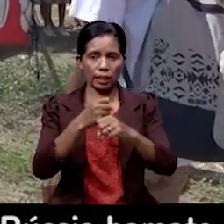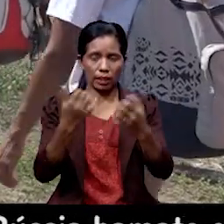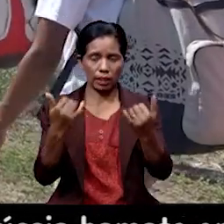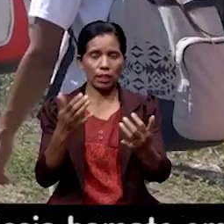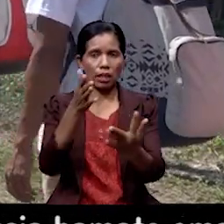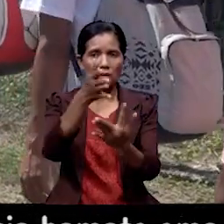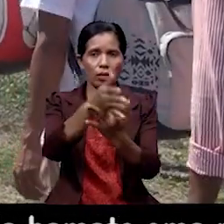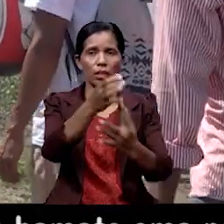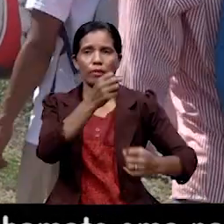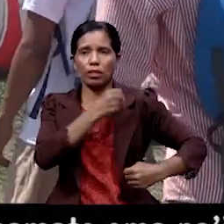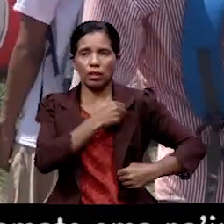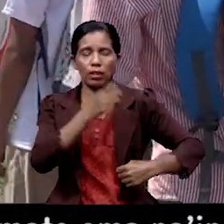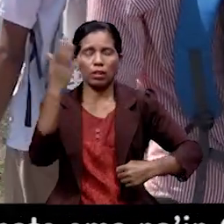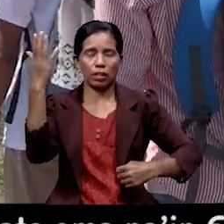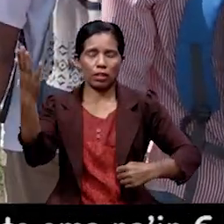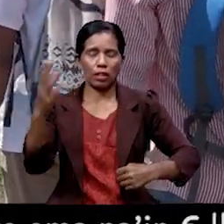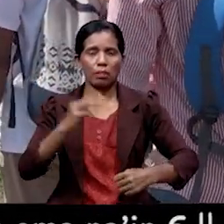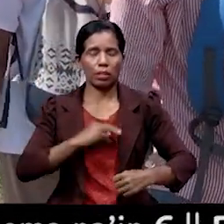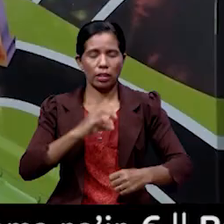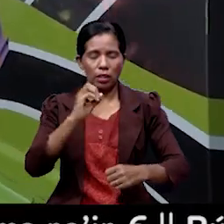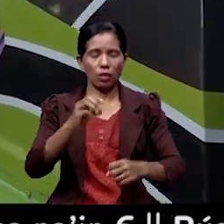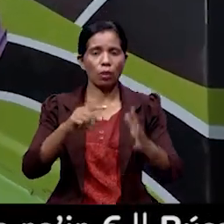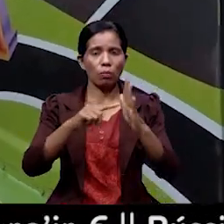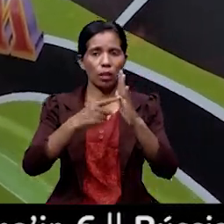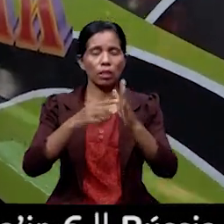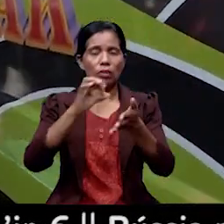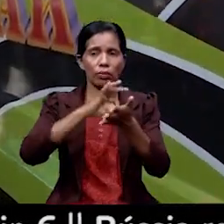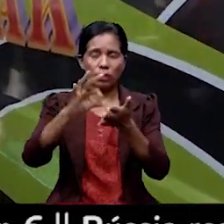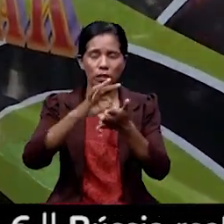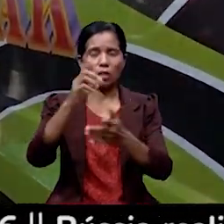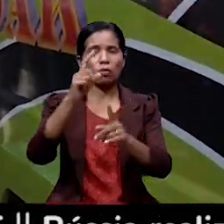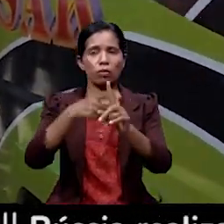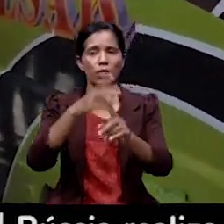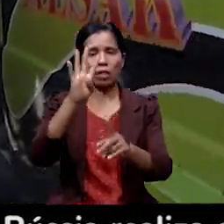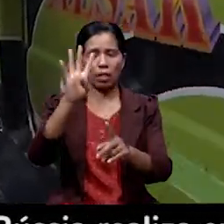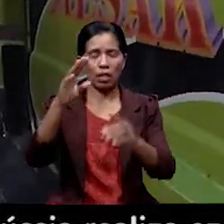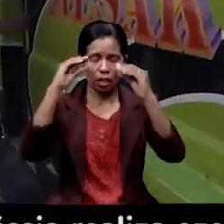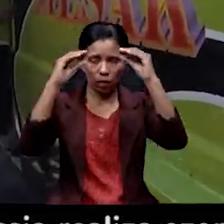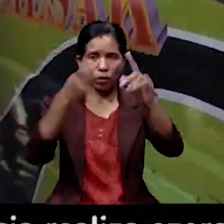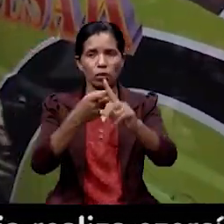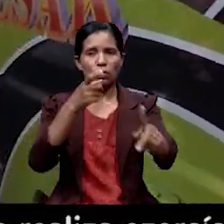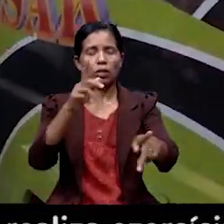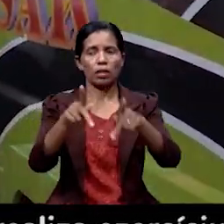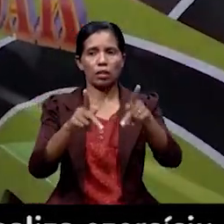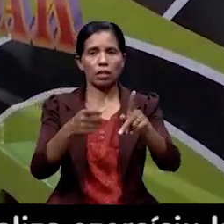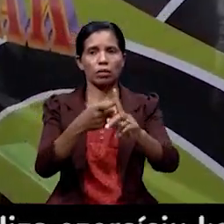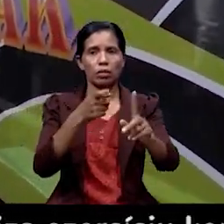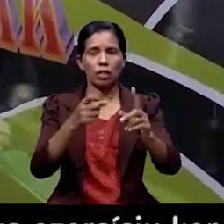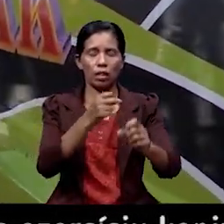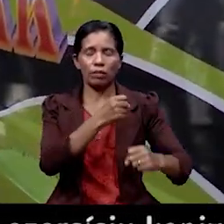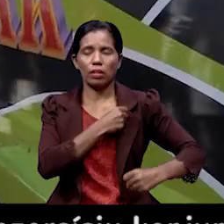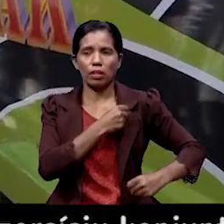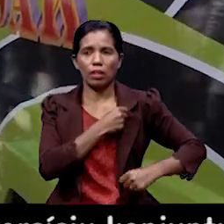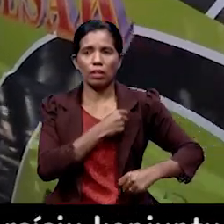Metinaru, atu hahu formação. Formação durante fulang hatne, se hanoring husi instrutor sira, husi FIFDTL molok